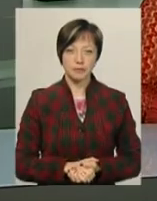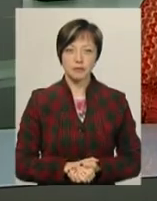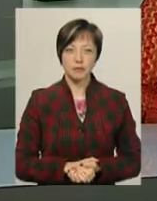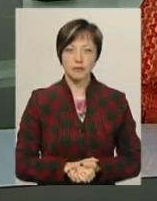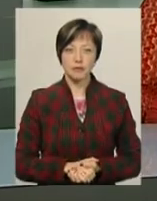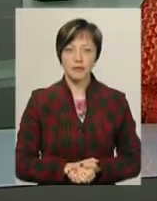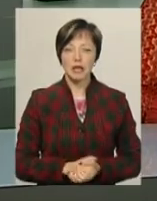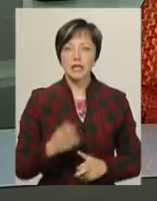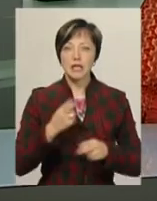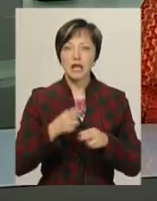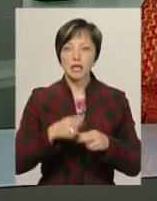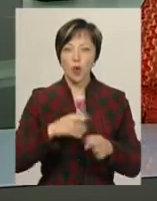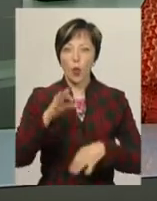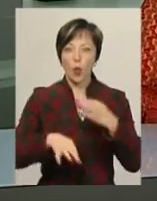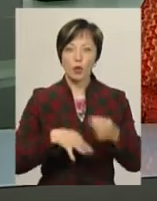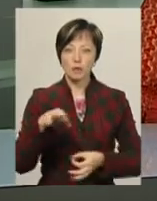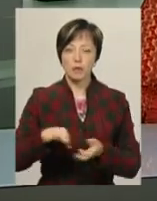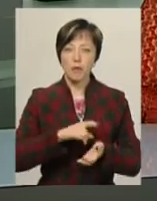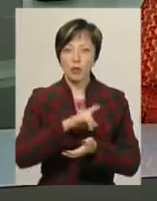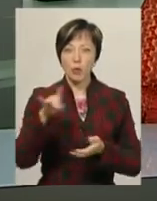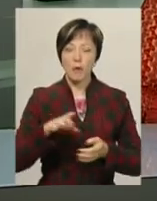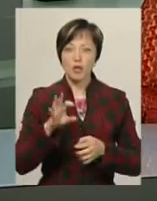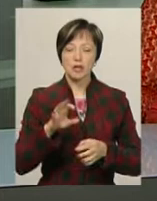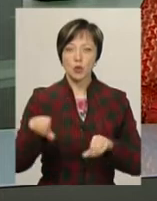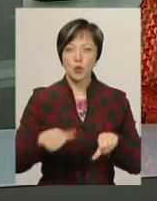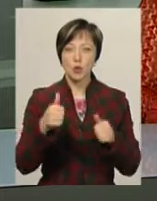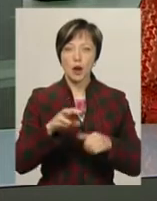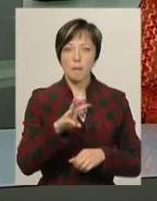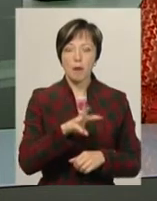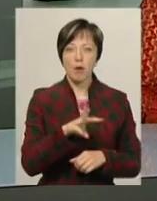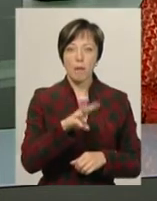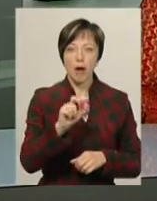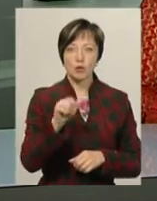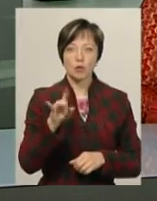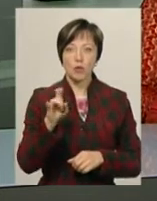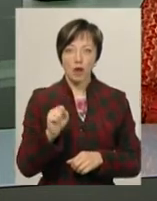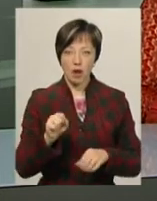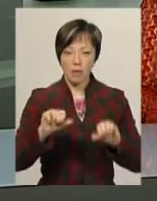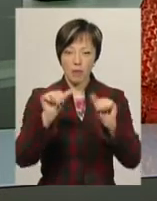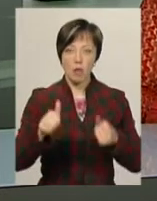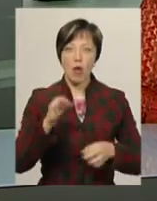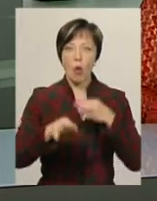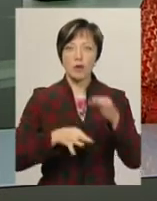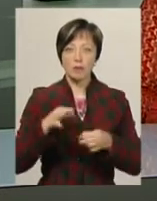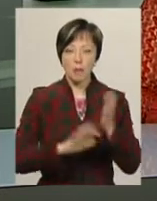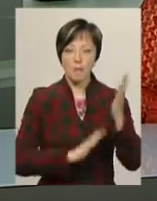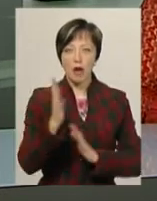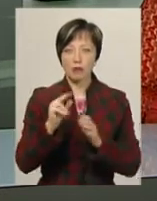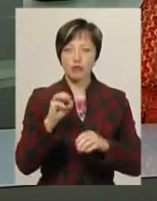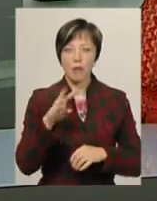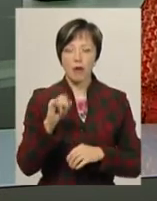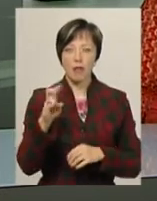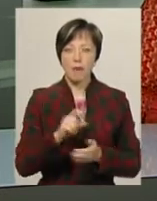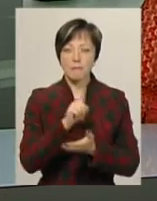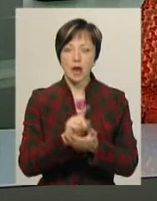Залізний космодром скульптора Миколи Мазура на завершальному етапі ремонту. Монумент «Космос» у Хмельницькому парку імені Михайла Чекмана